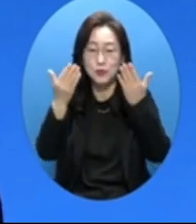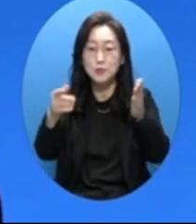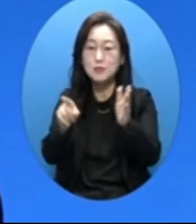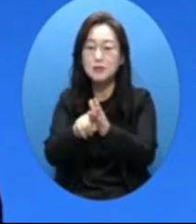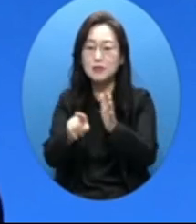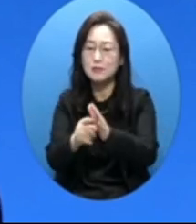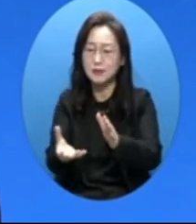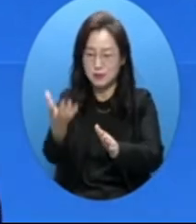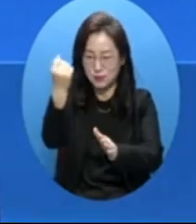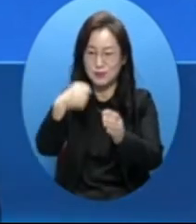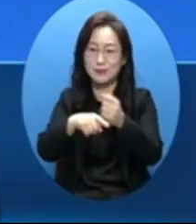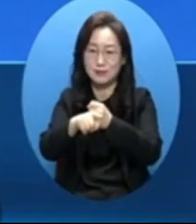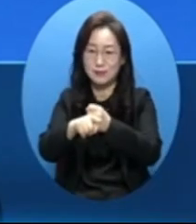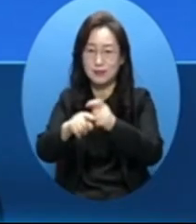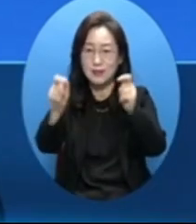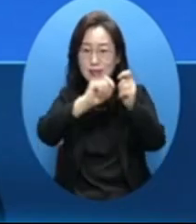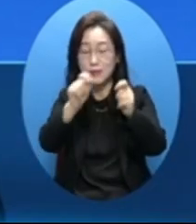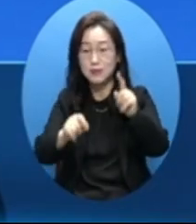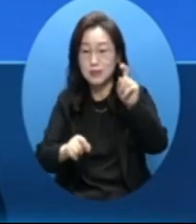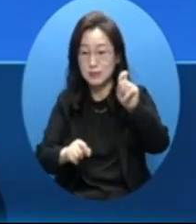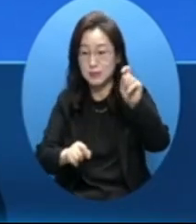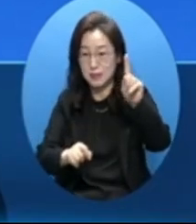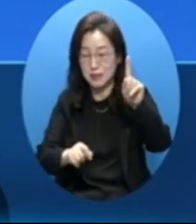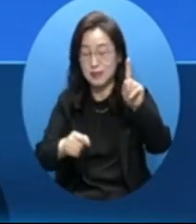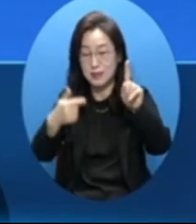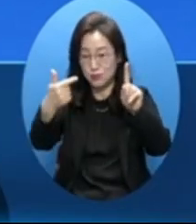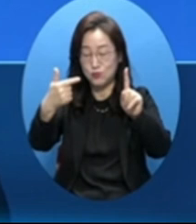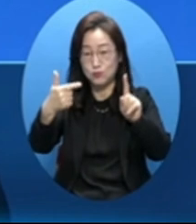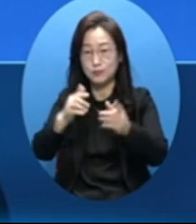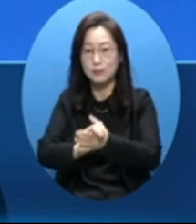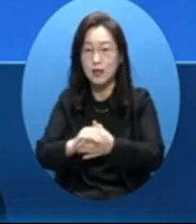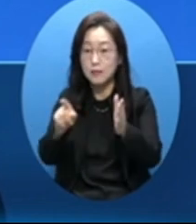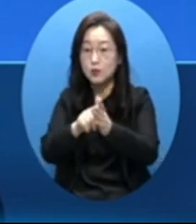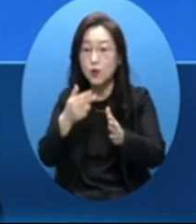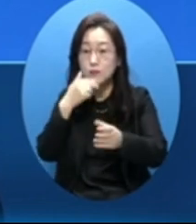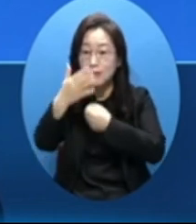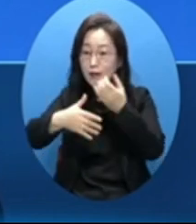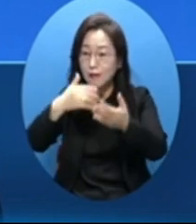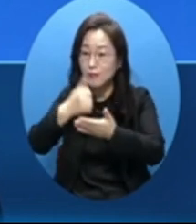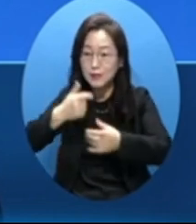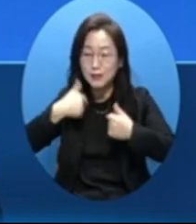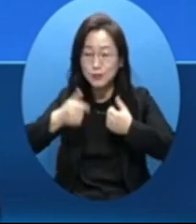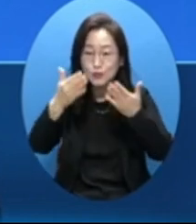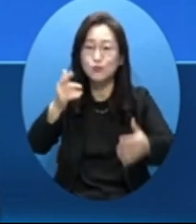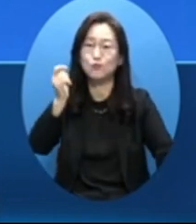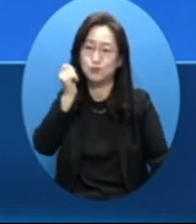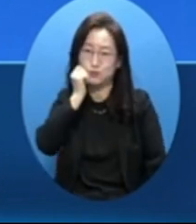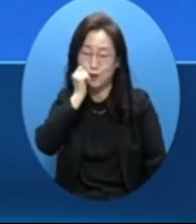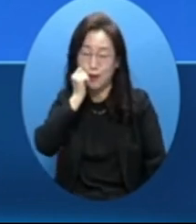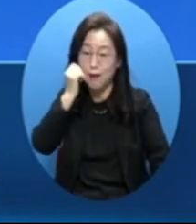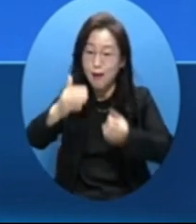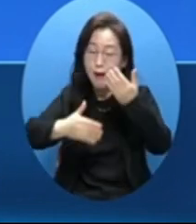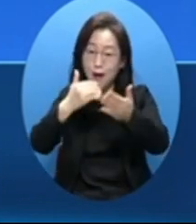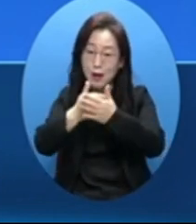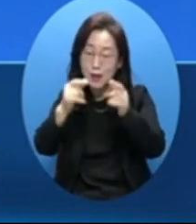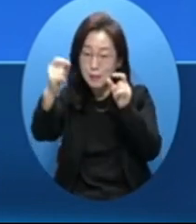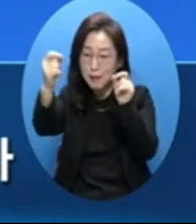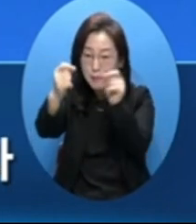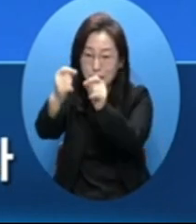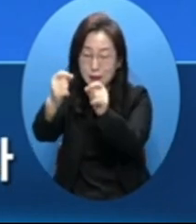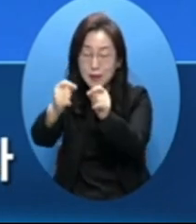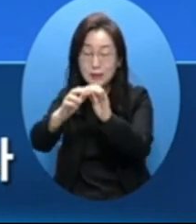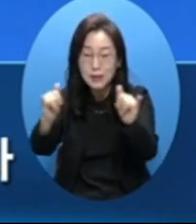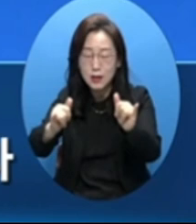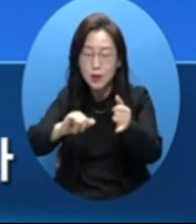믿음의 삶을 사는 것입니다 히브리서 11장 6절을 말씀합니다 믿음이 없이는 하나님을 기쁘시게 하지 못하나니 하나님께 나아가는 자는 반드시